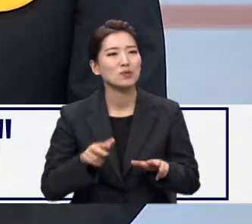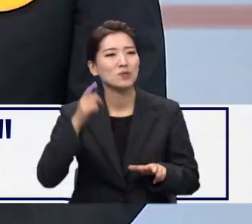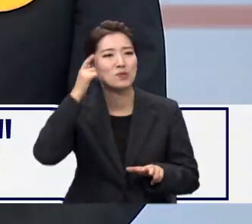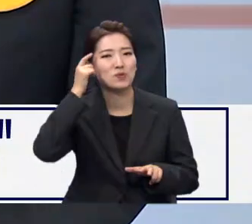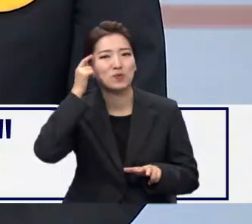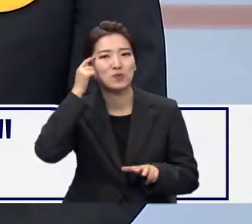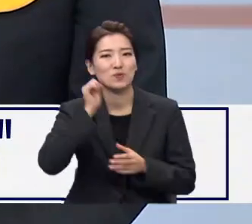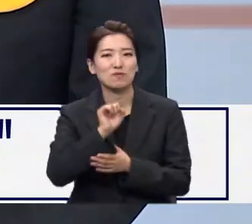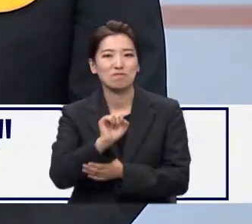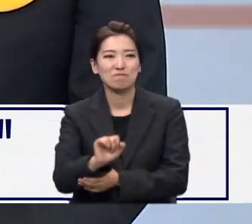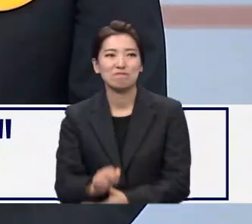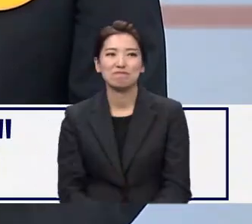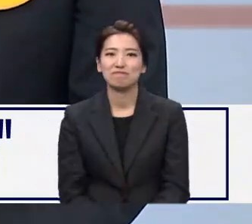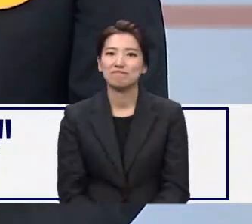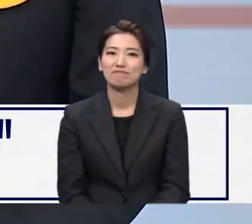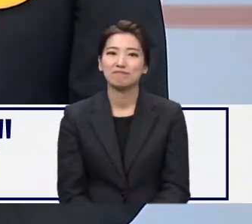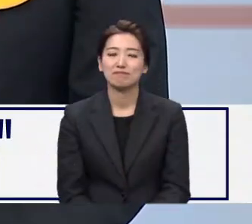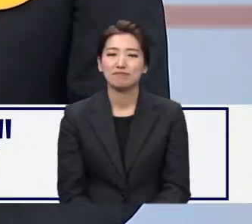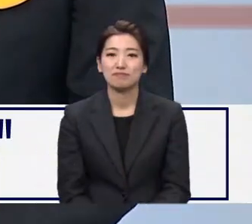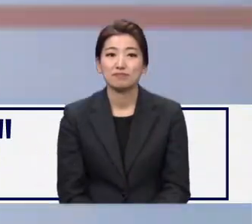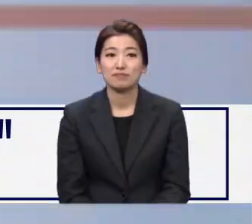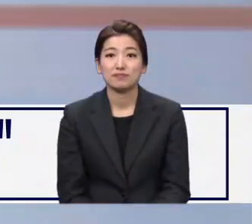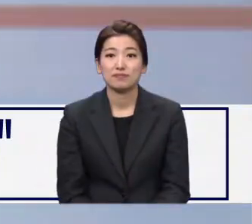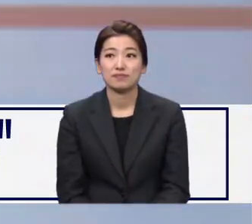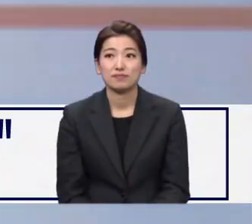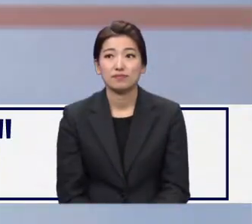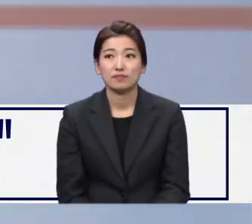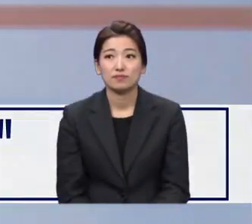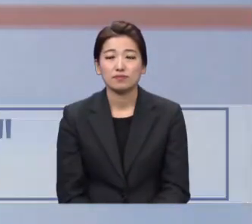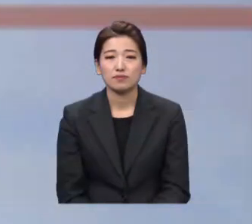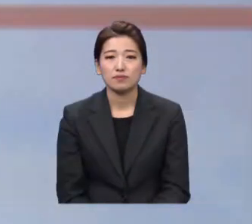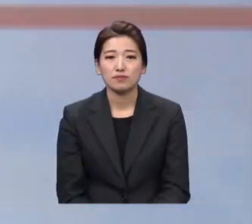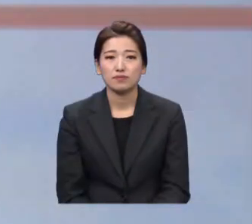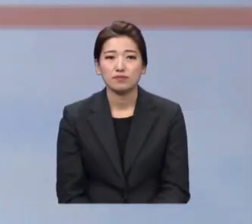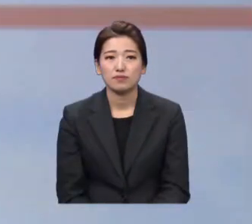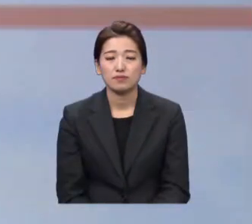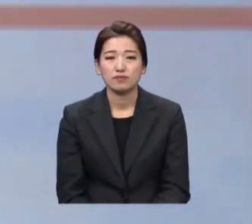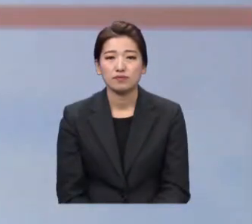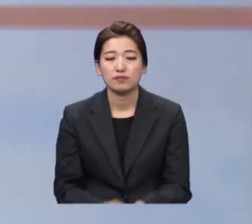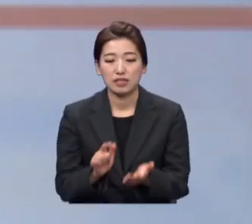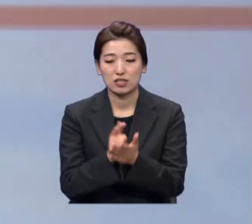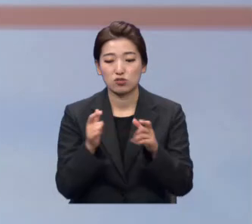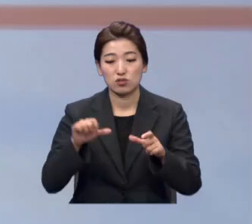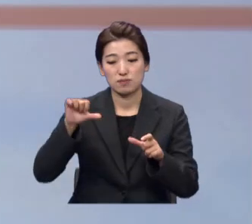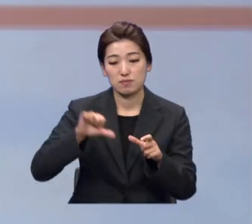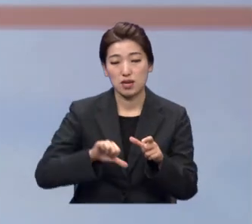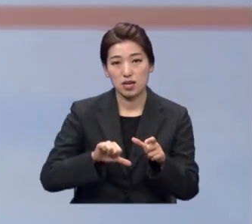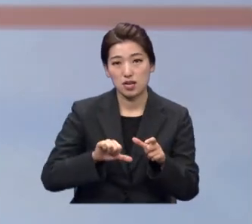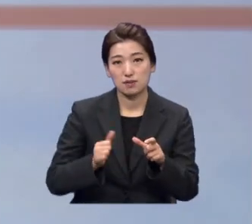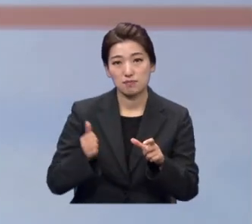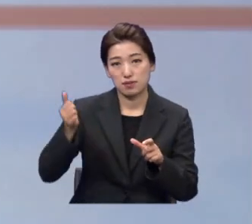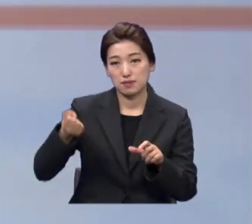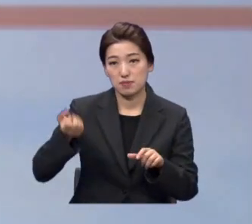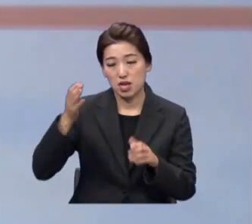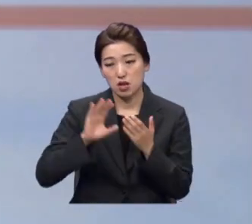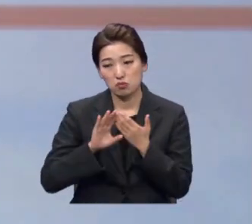걸까라는 생각이 들긴 해요 어떻게 보십니까 아무래도 이번 보선 결과에 따라서 그런 움직임이 좀 있는게 아닌가 싶습니다